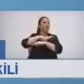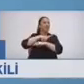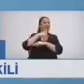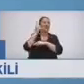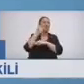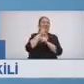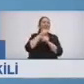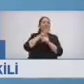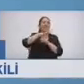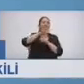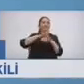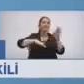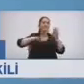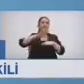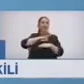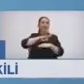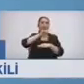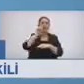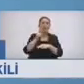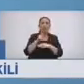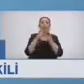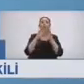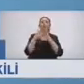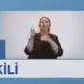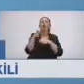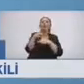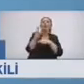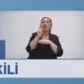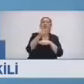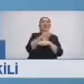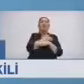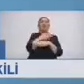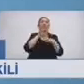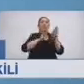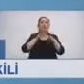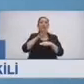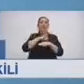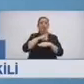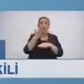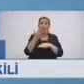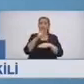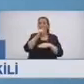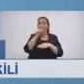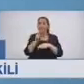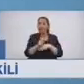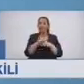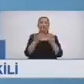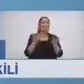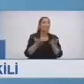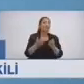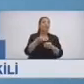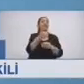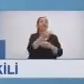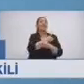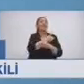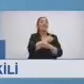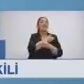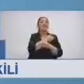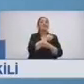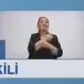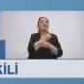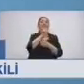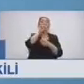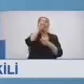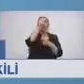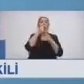var mı? Büyükçekmece'nin bir halk plajı var mı? Halkçılık yalnızca söylemlerde,